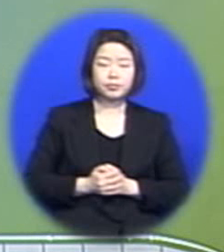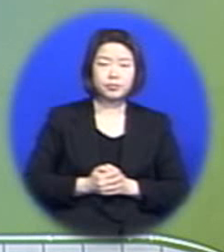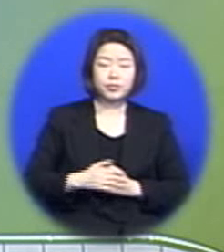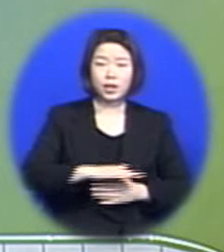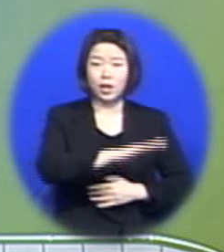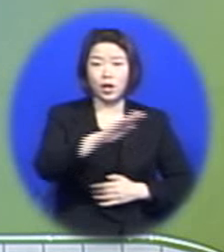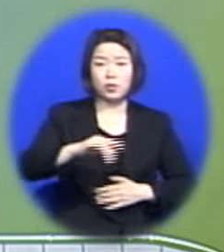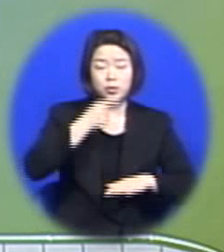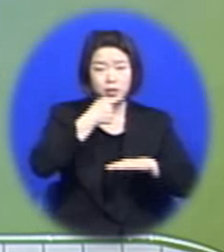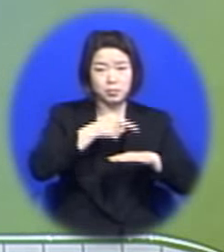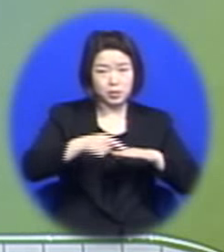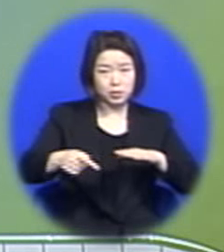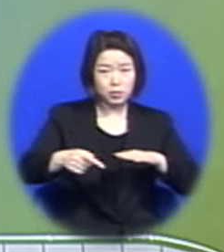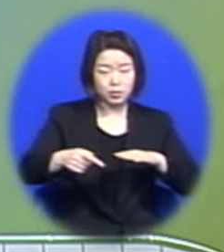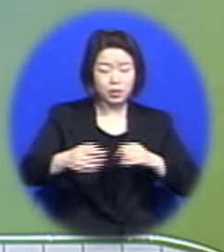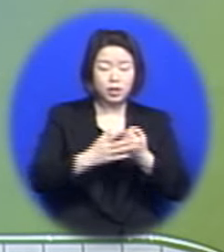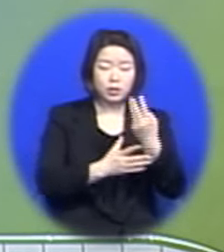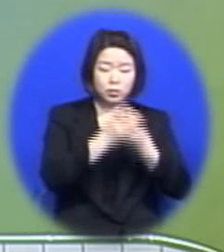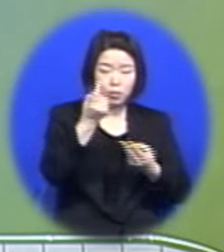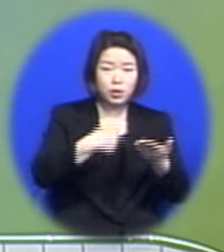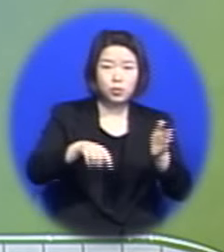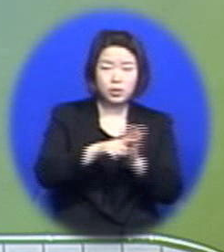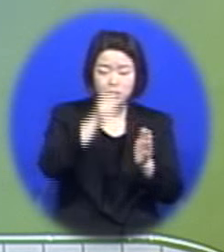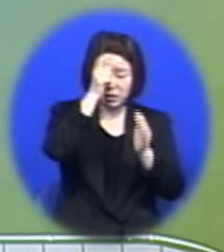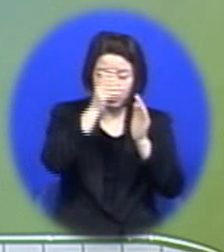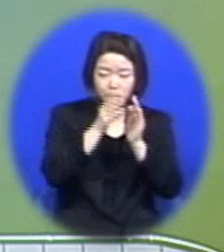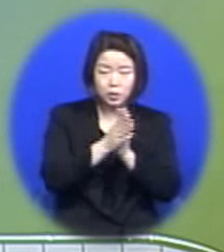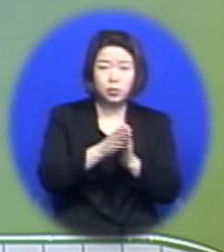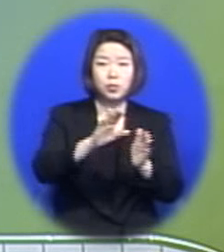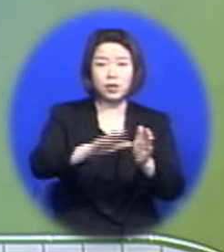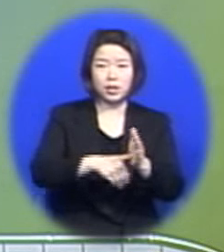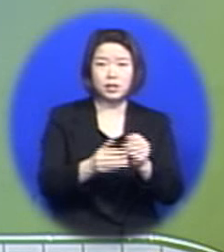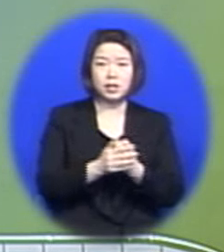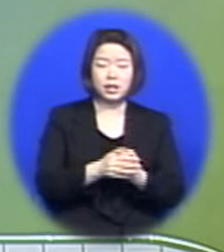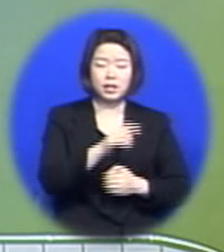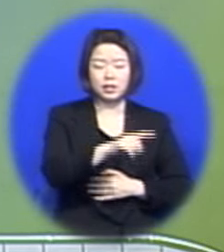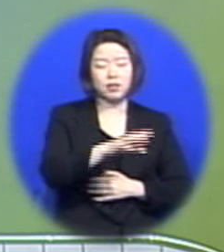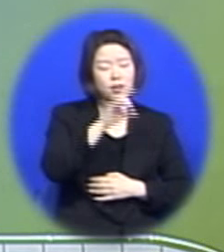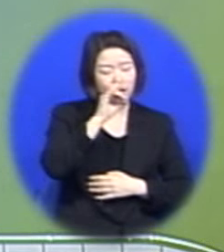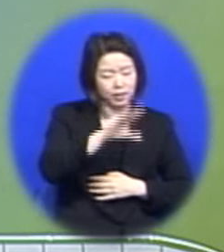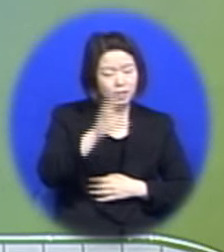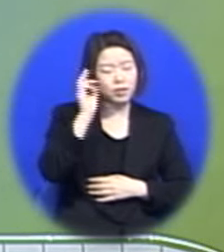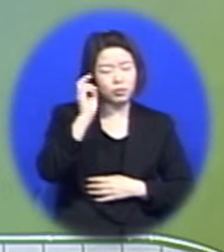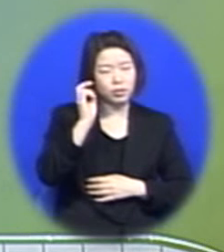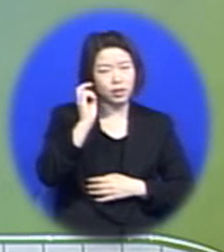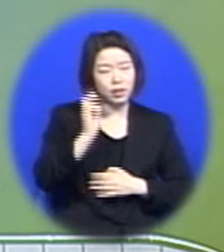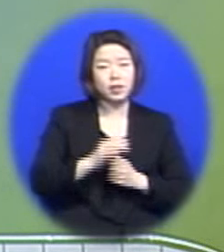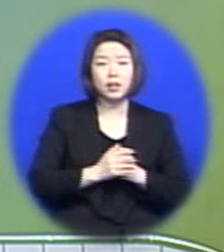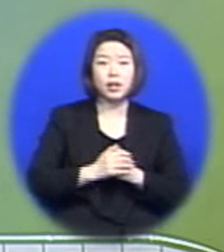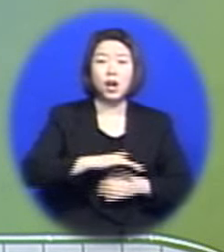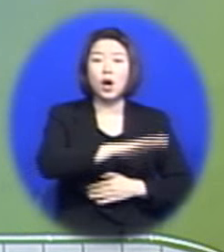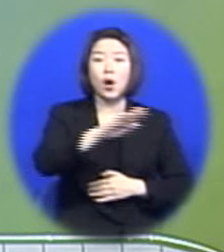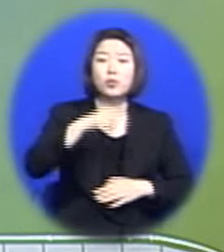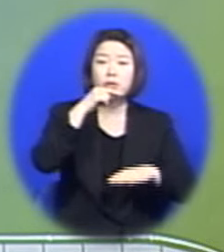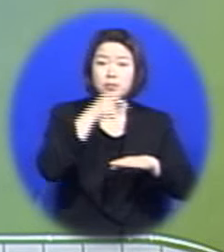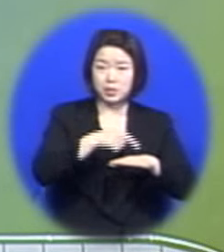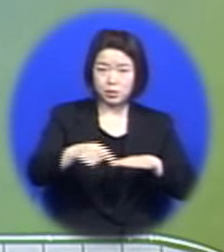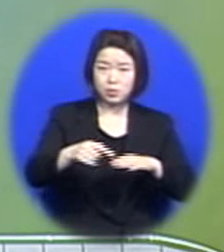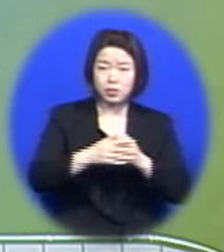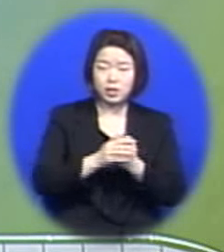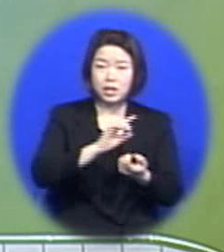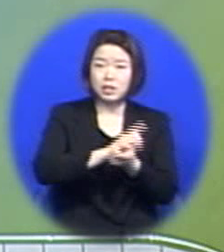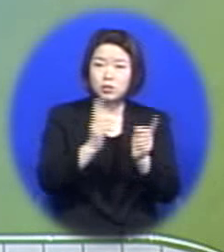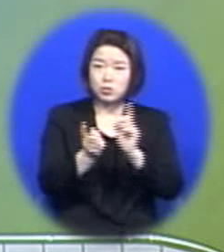우리 민족의 통일을 위해서 기도할 때 이건 안 되는 거구나. 우리 민족이